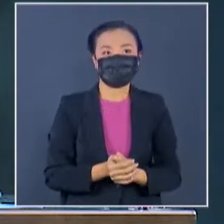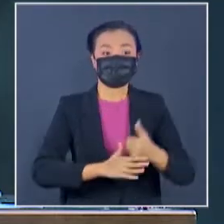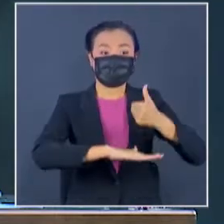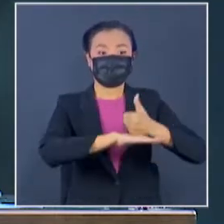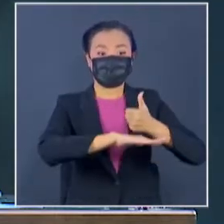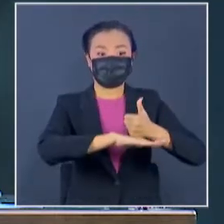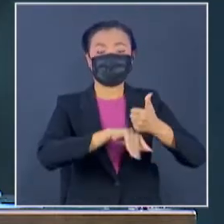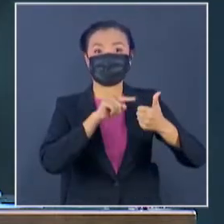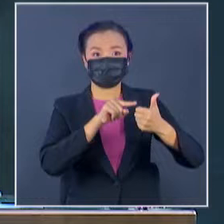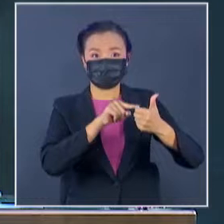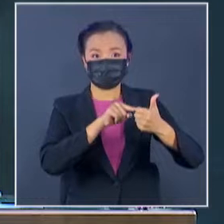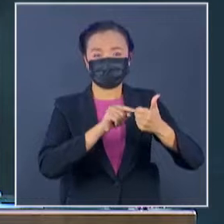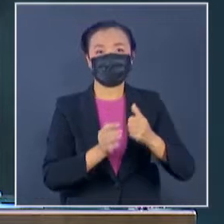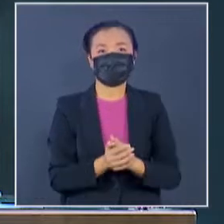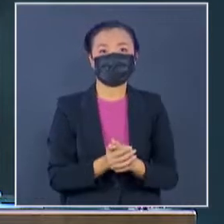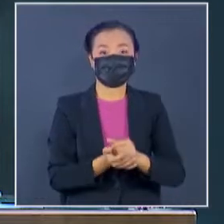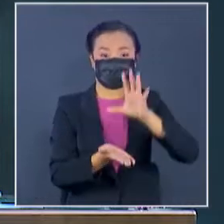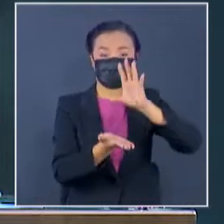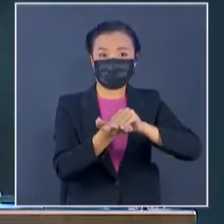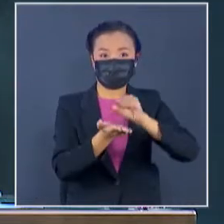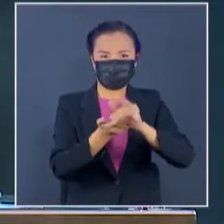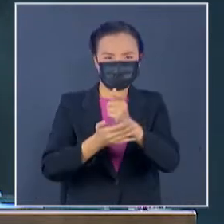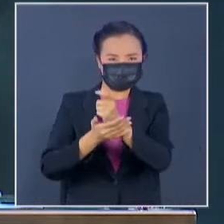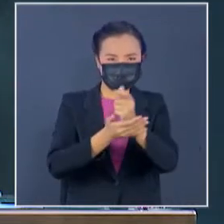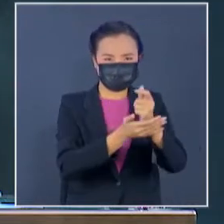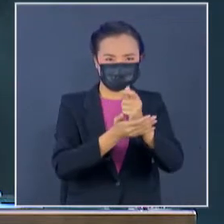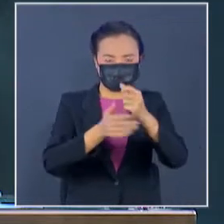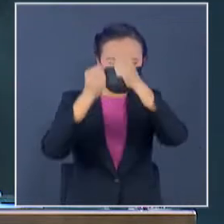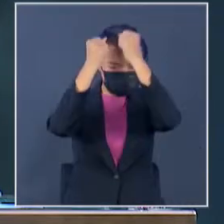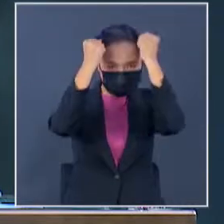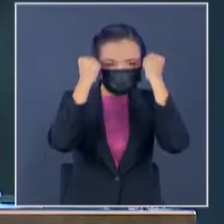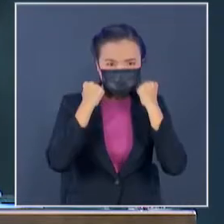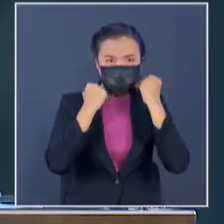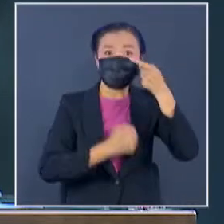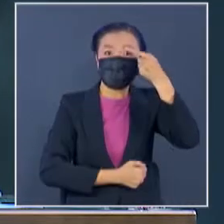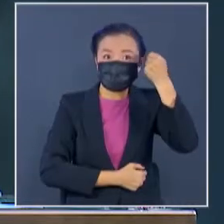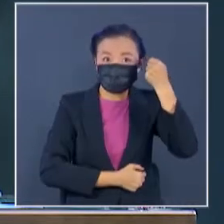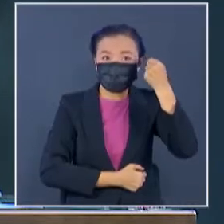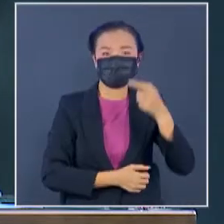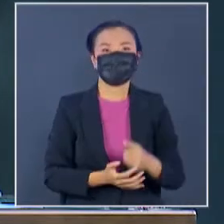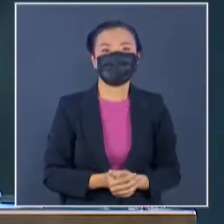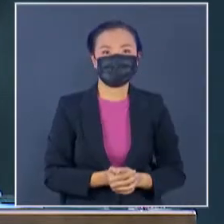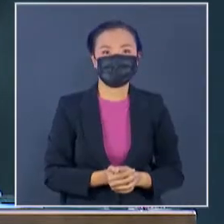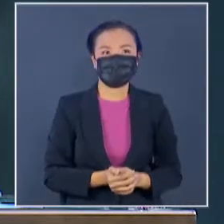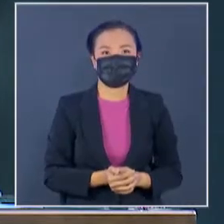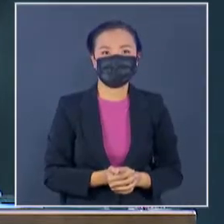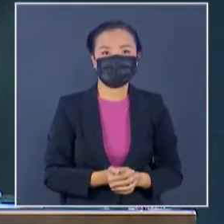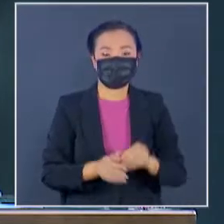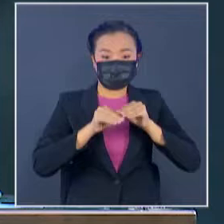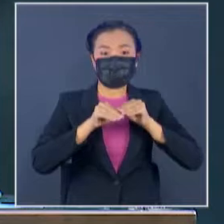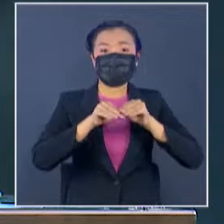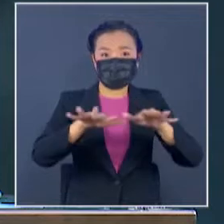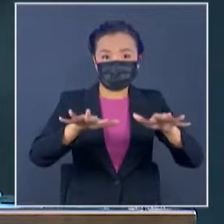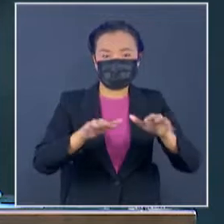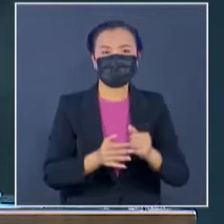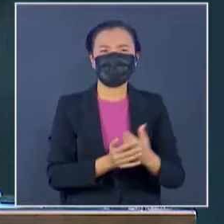ำกับโจ้เนี่ยแกบอกว่าคลิปตอนที่คลุมถุงดำผู้ต้องหาเนี่ยนะครับในคลิปที่มีการเผยแพร่ออกมาเ